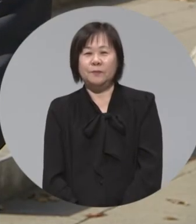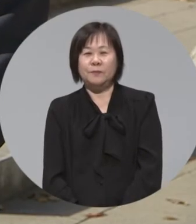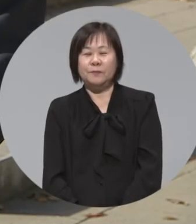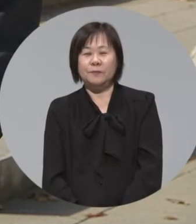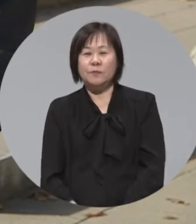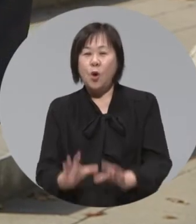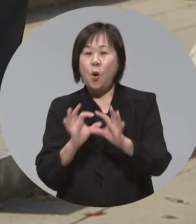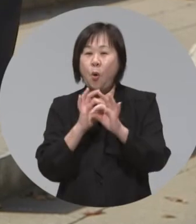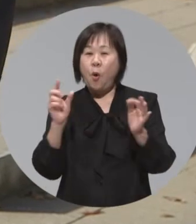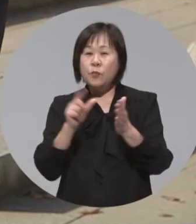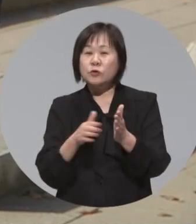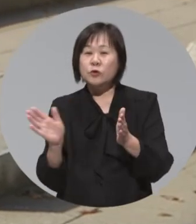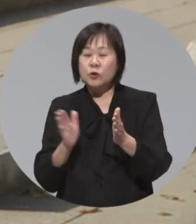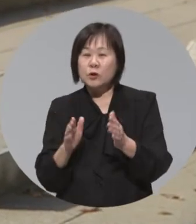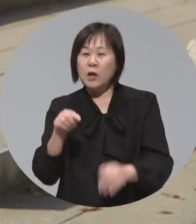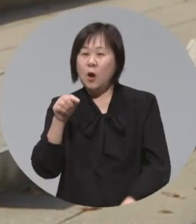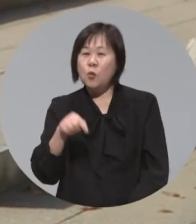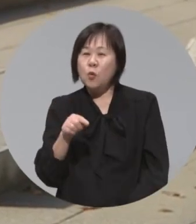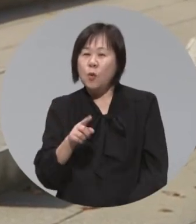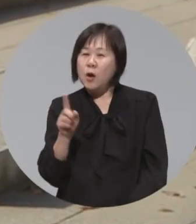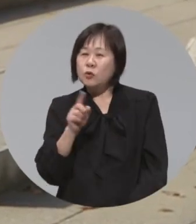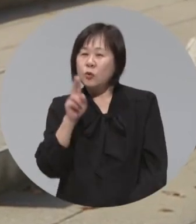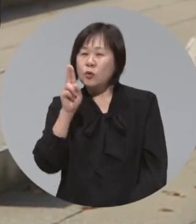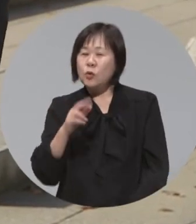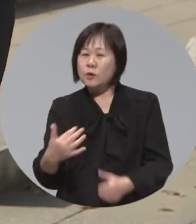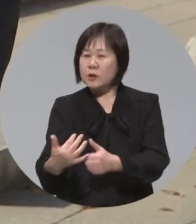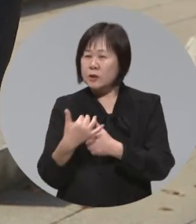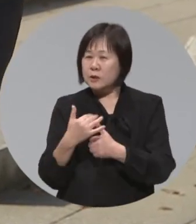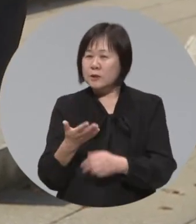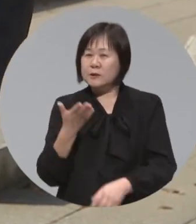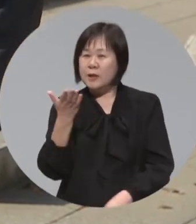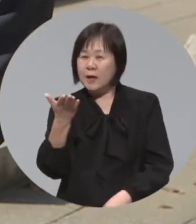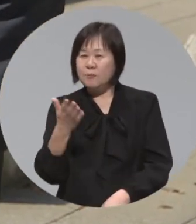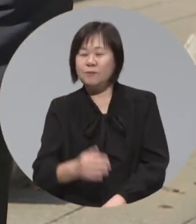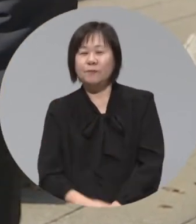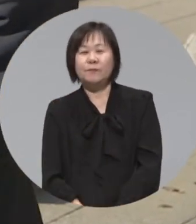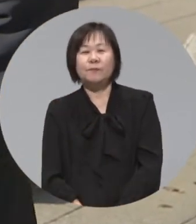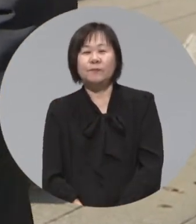オープン当時からこのセンターはどのように親しまれてきましたか？